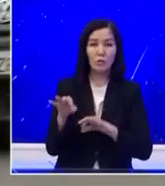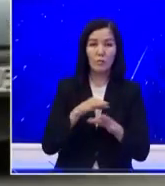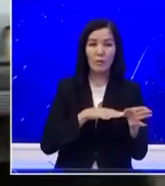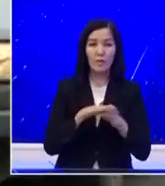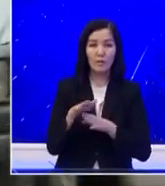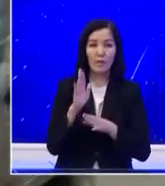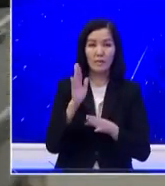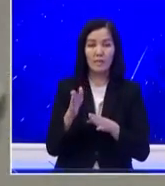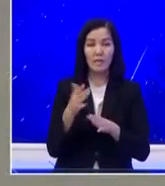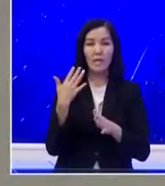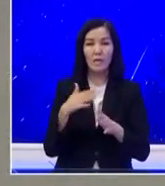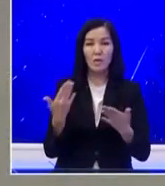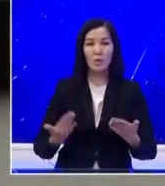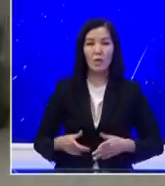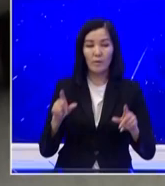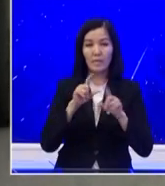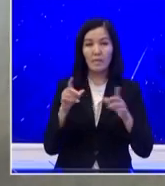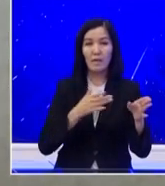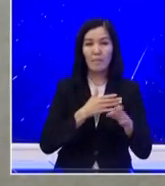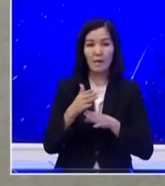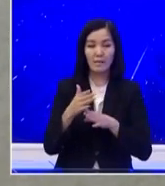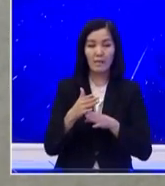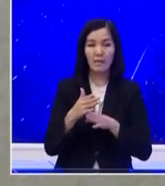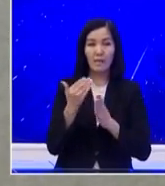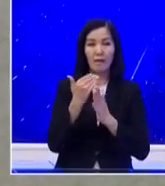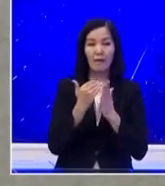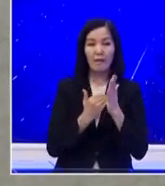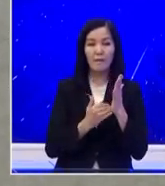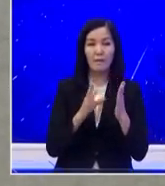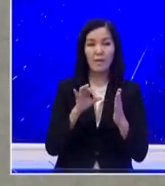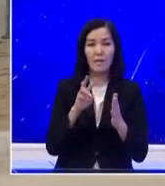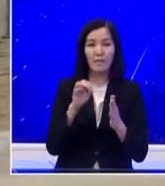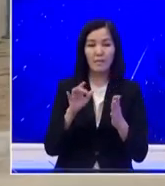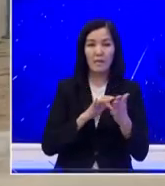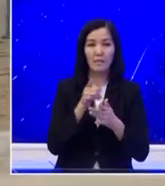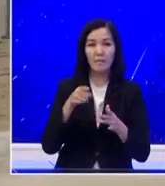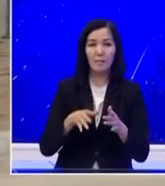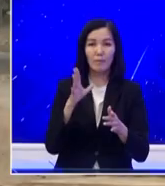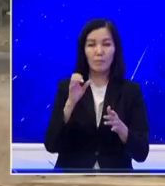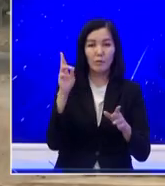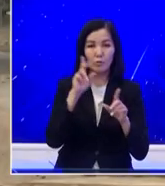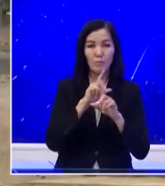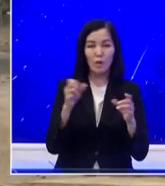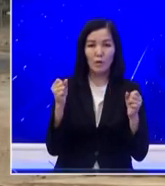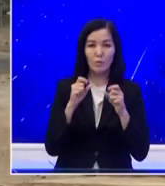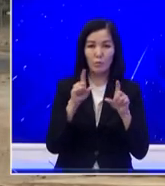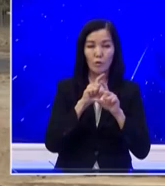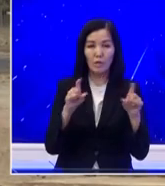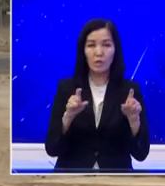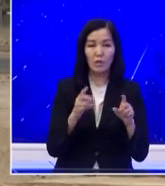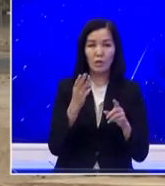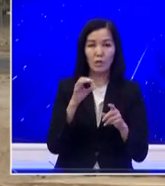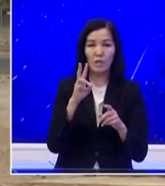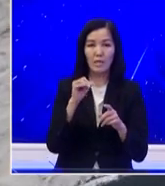іске асады. 50-і әлеуметтік салаға бағытталған. Қатарында Есік қаласында 1,5 орындық мектеп, спорттық кешен мен